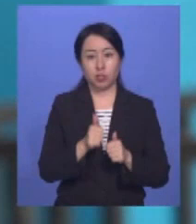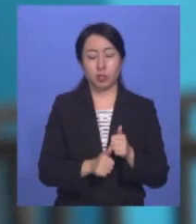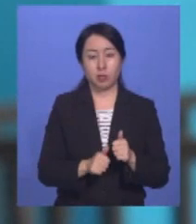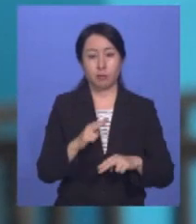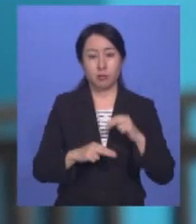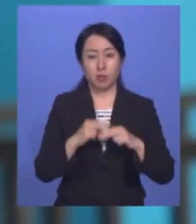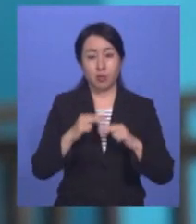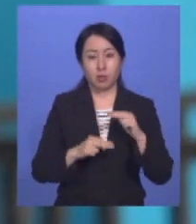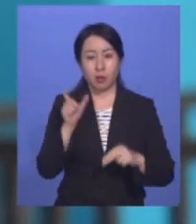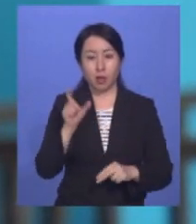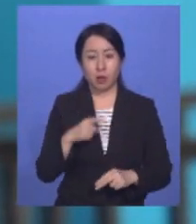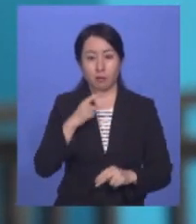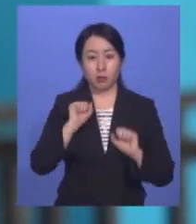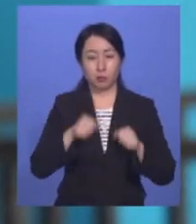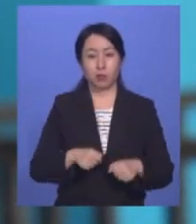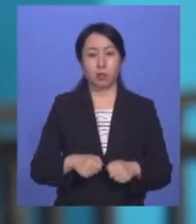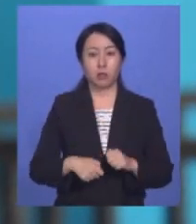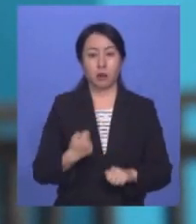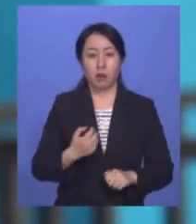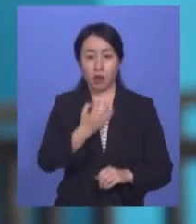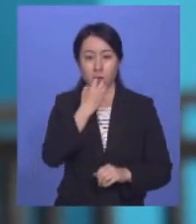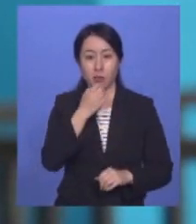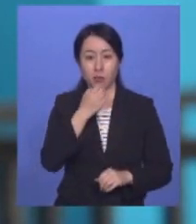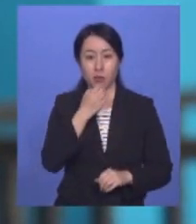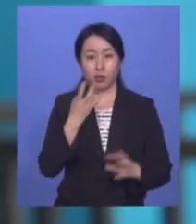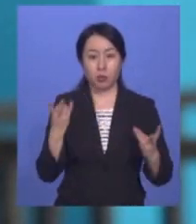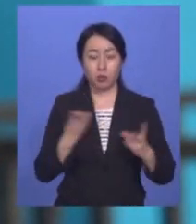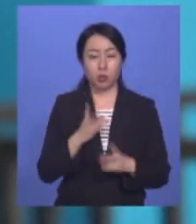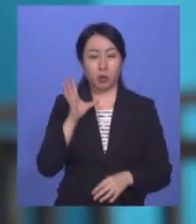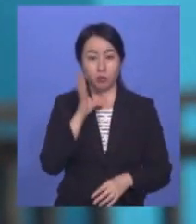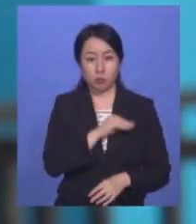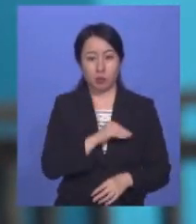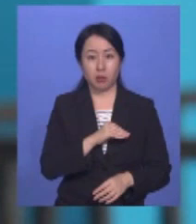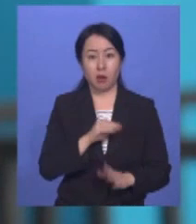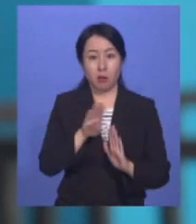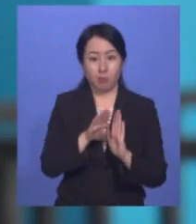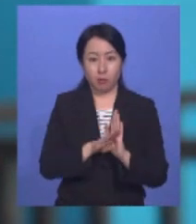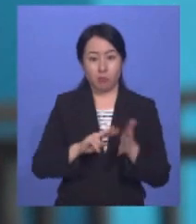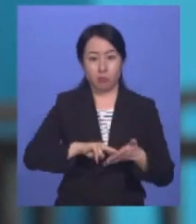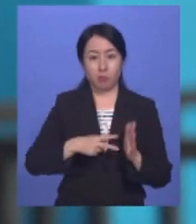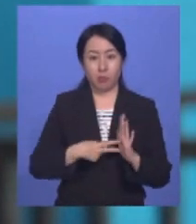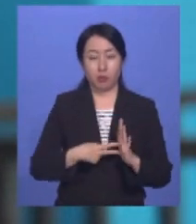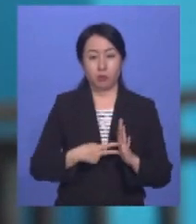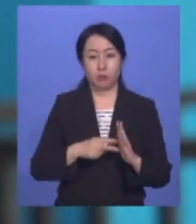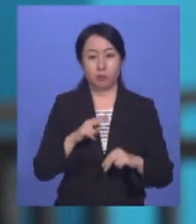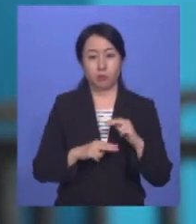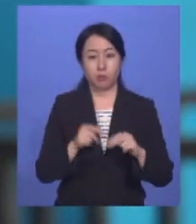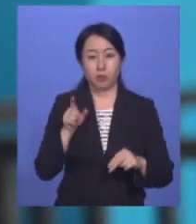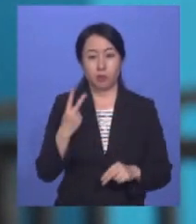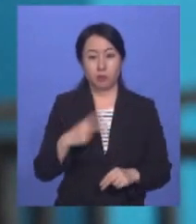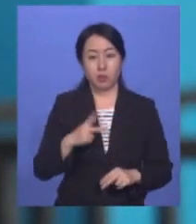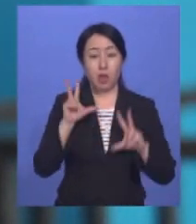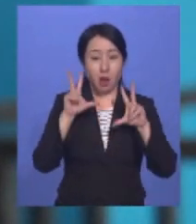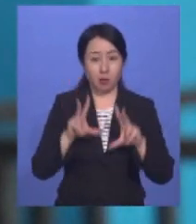говорили о том, что возможно будет срыв отопительного сезона, что нужно ускориться по графику производства работ. Но подрядчик ТЭЛЕК-2030 обещал,